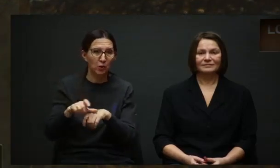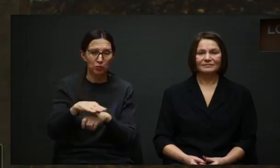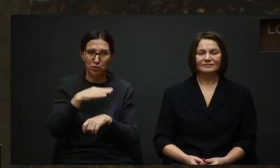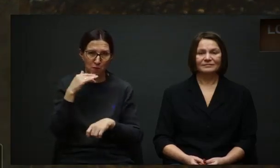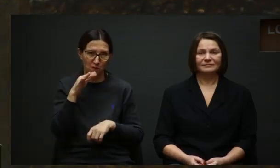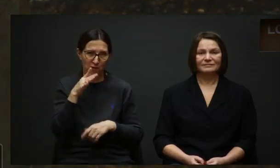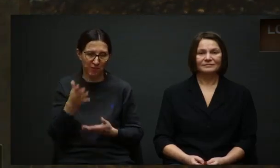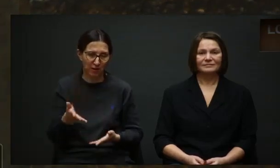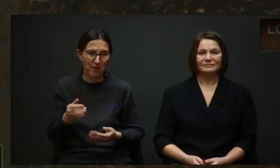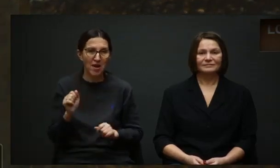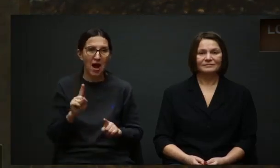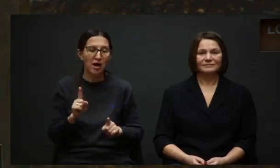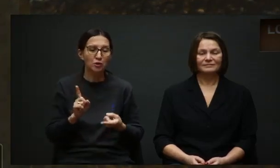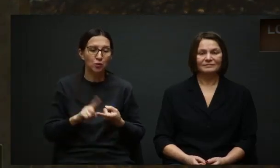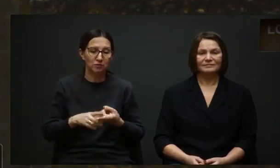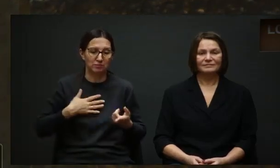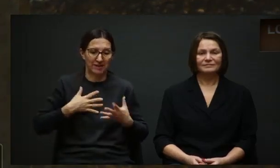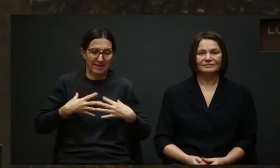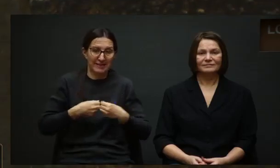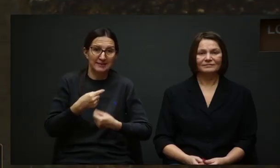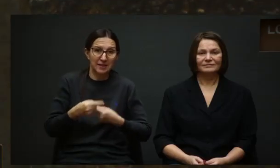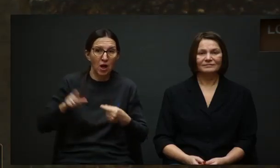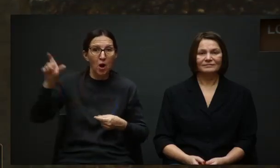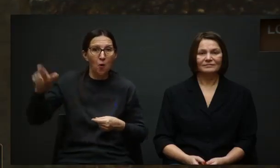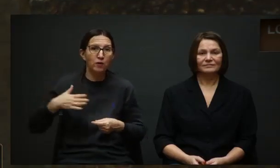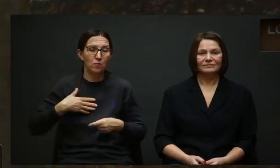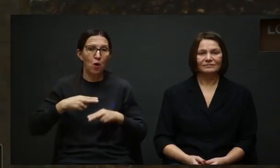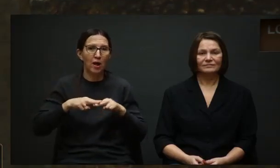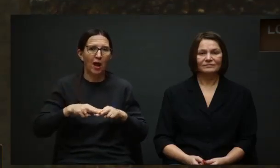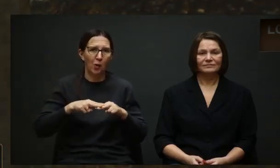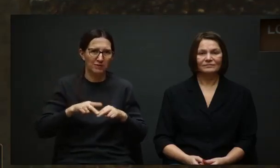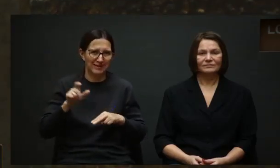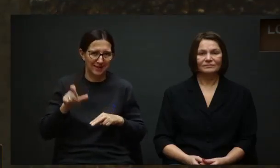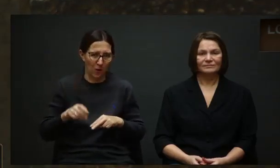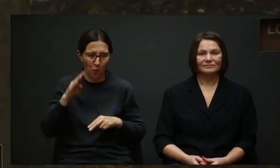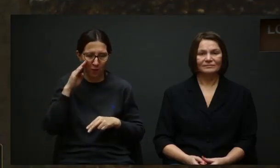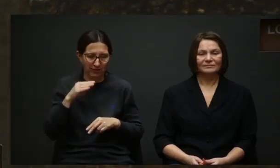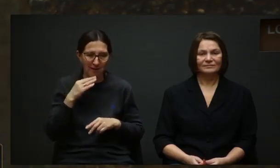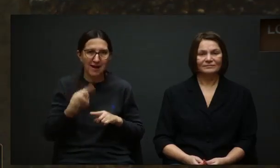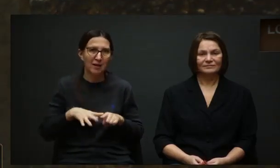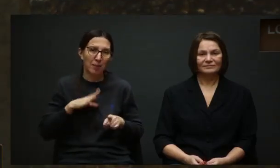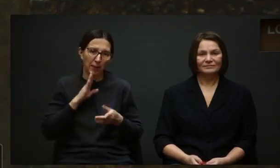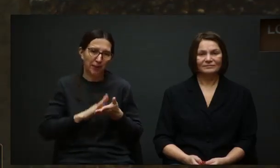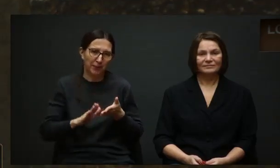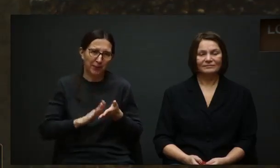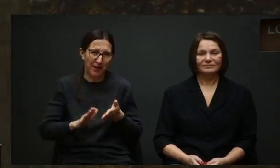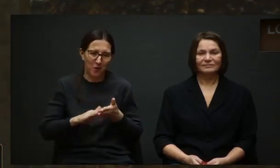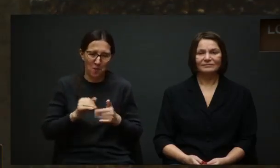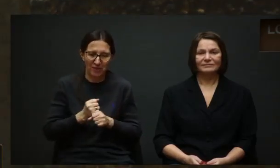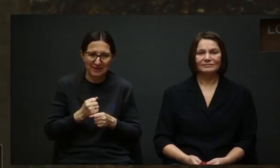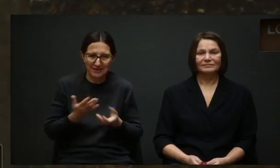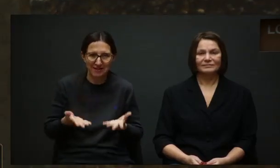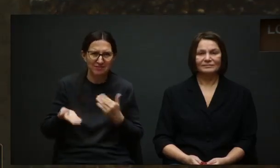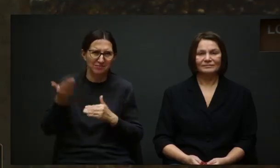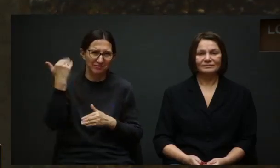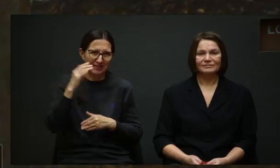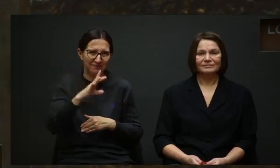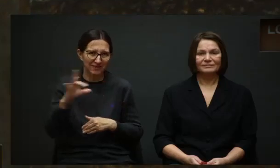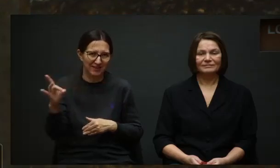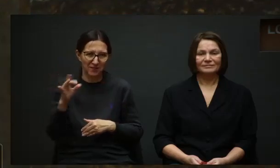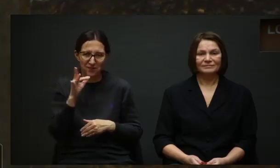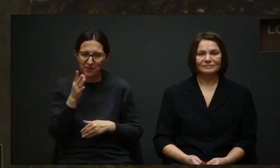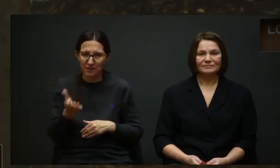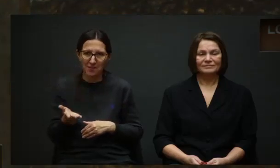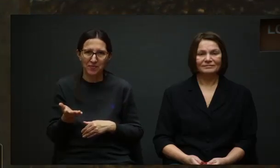времени. А что касается династии, то он мой крестный отец. Хотя это было тайком как бы совершено там в советское время,